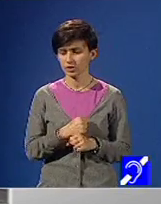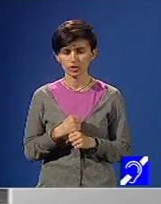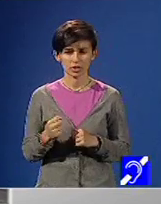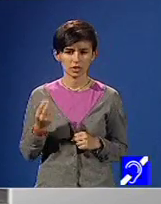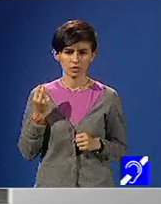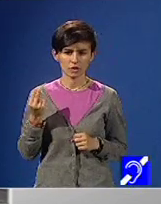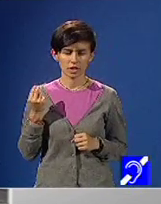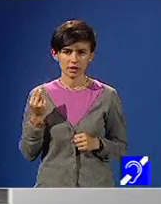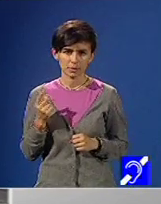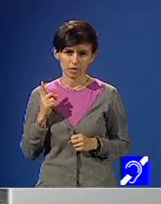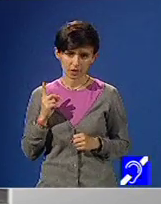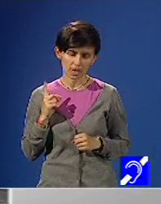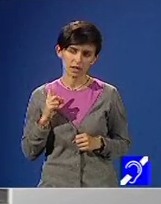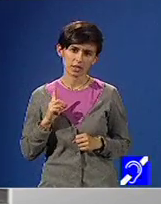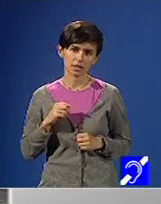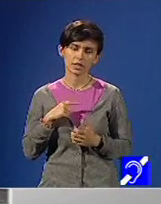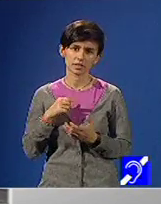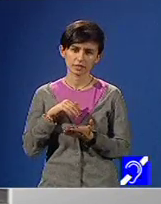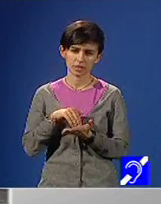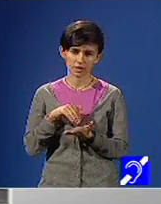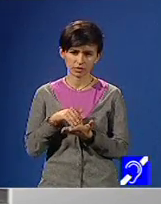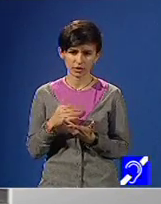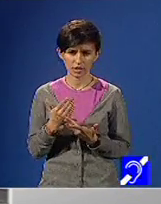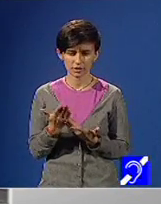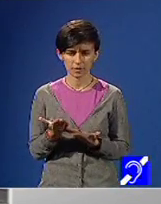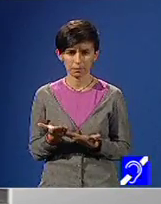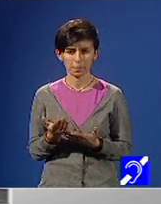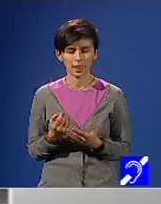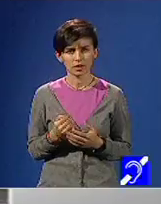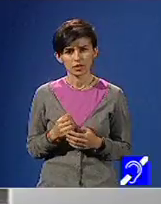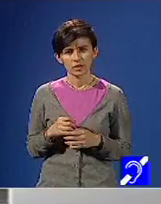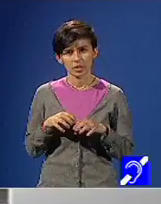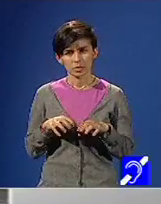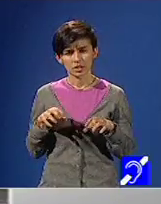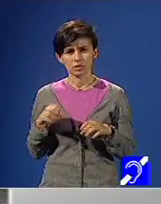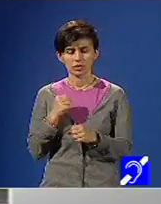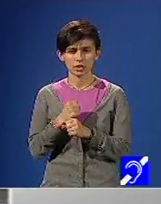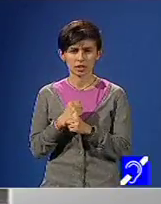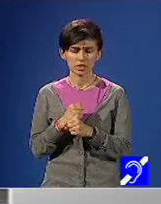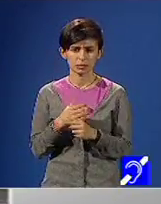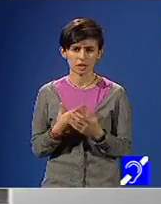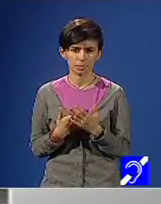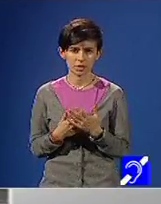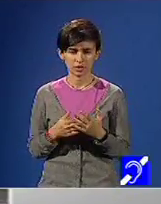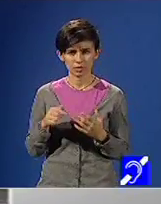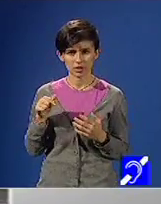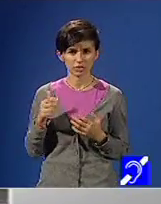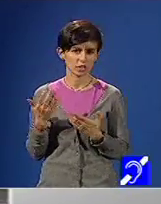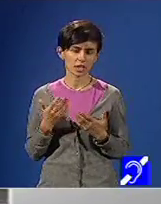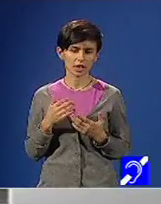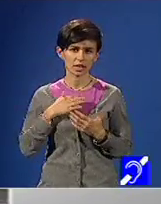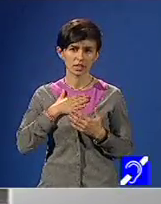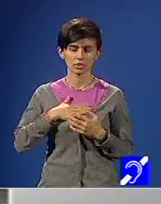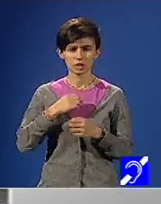la nesfârșit. Sigur. E nevoie să oferi locuri de muncă pentru acești specialiști care au disponibilitatea